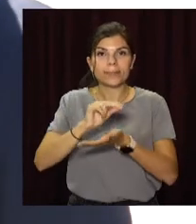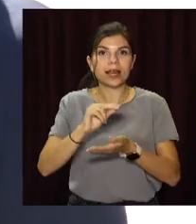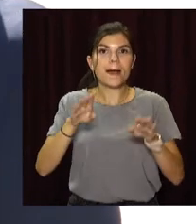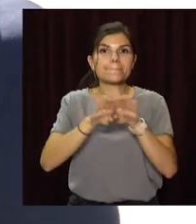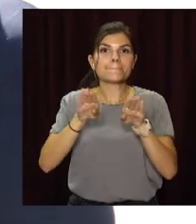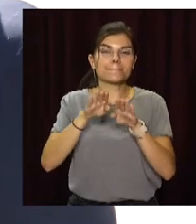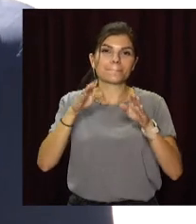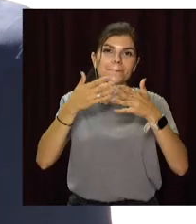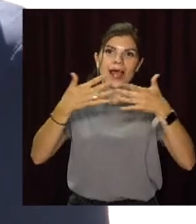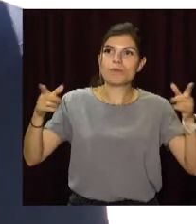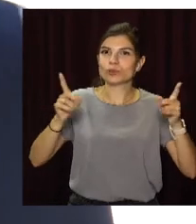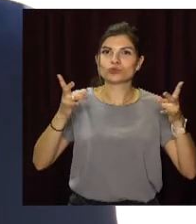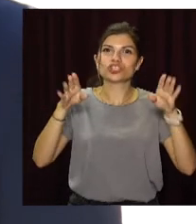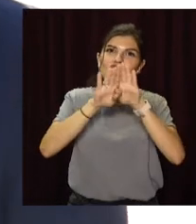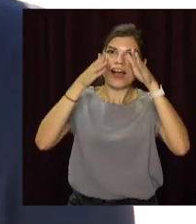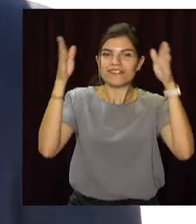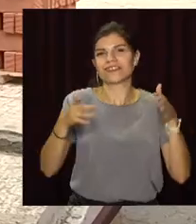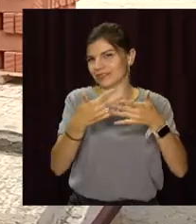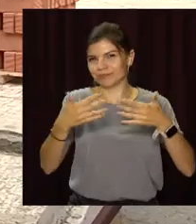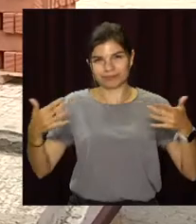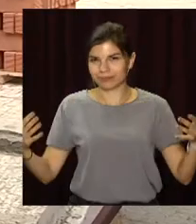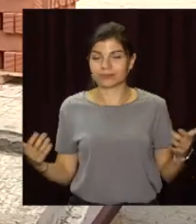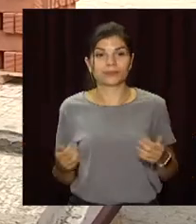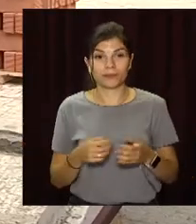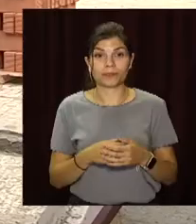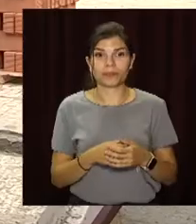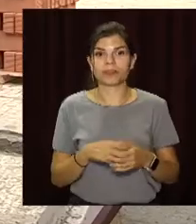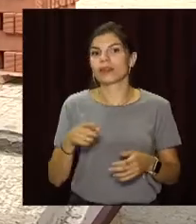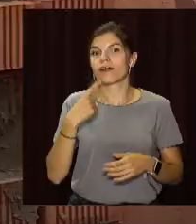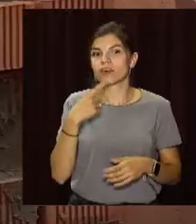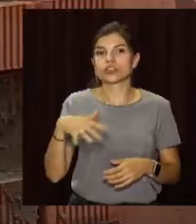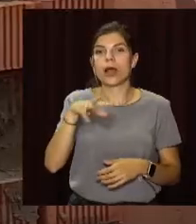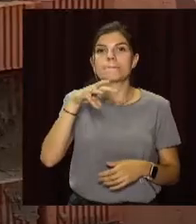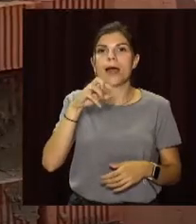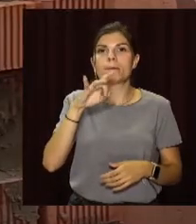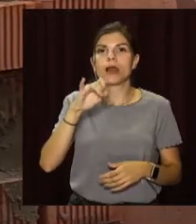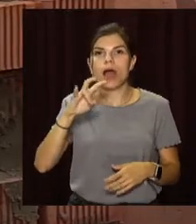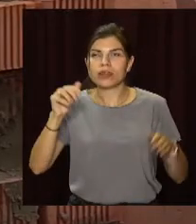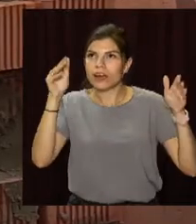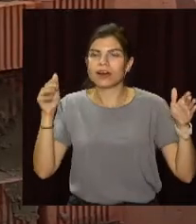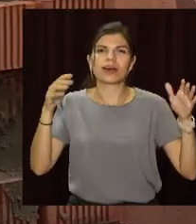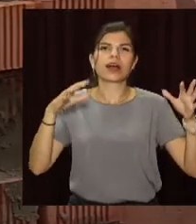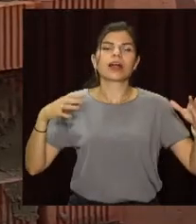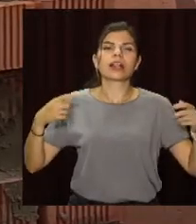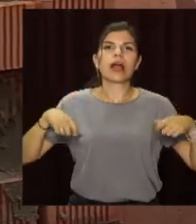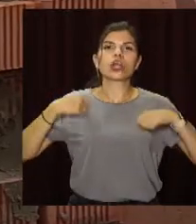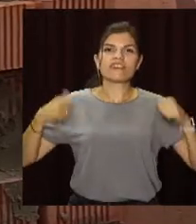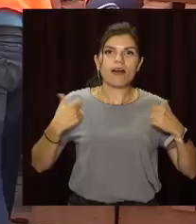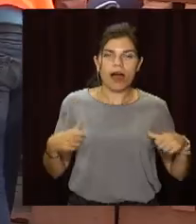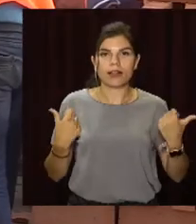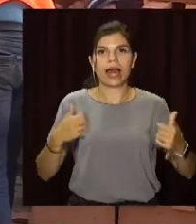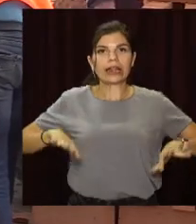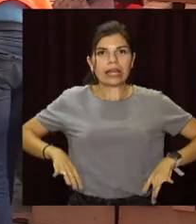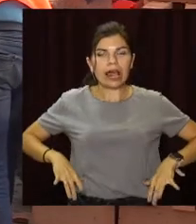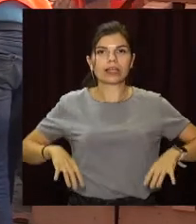меблів та спортивного обладнання цього комплексу. Мембранна покрівля, вентильований фасад, просторі тренерські та роздягальні, загальна